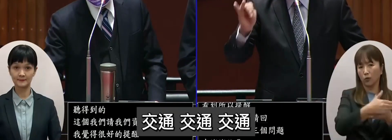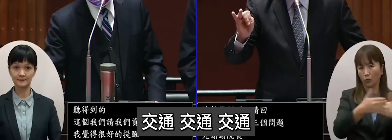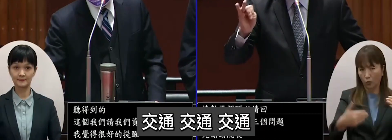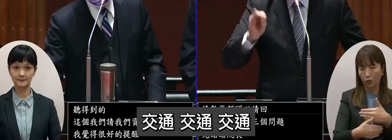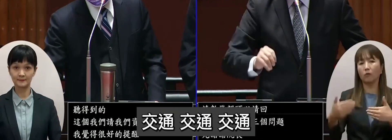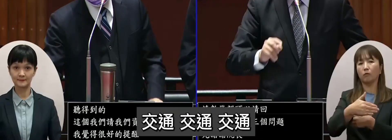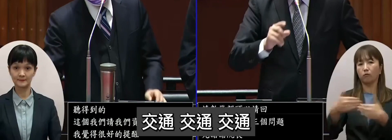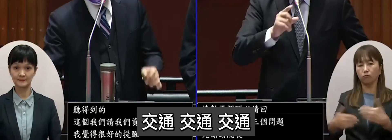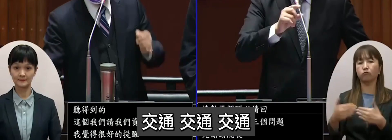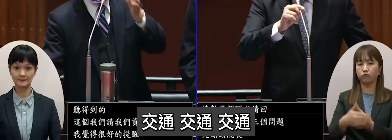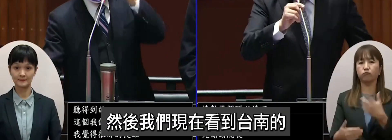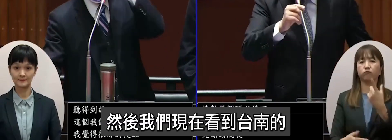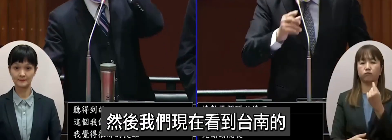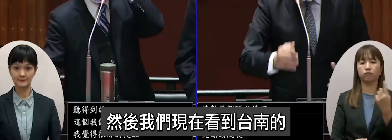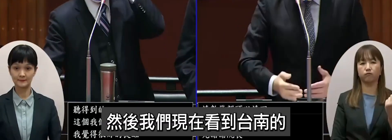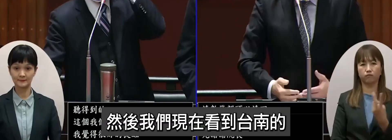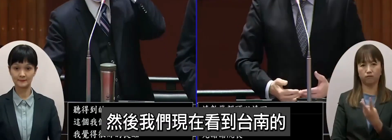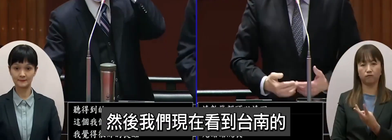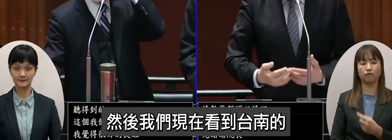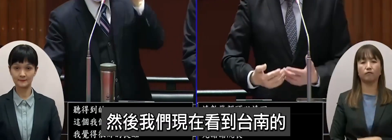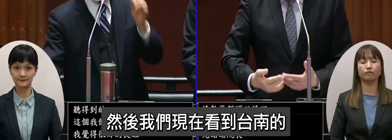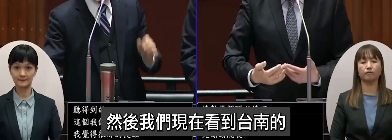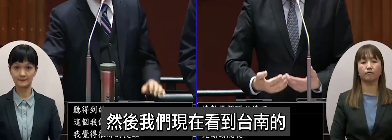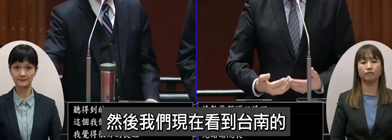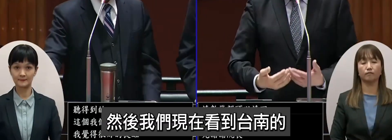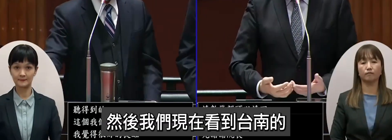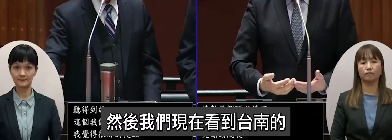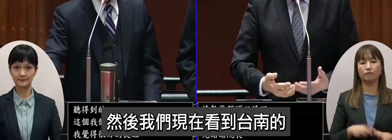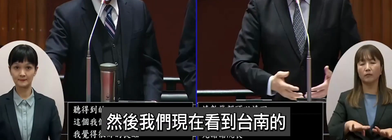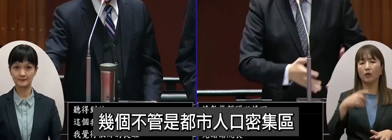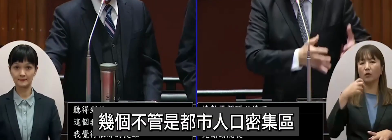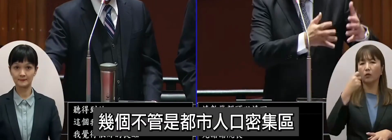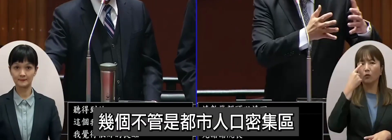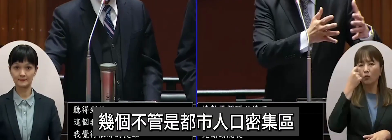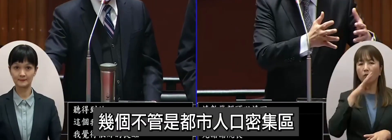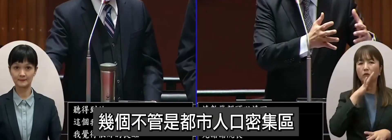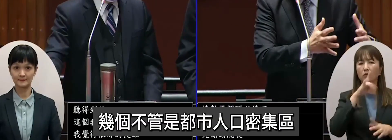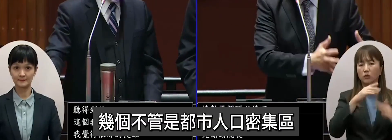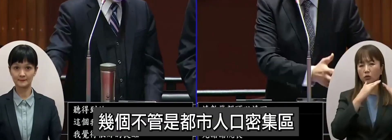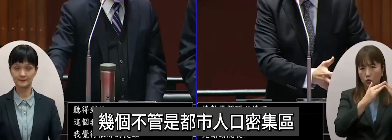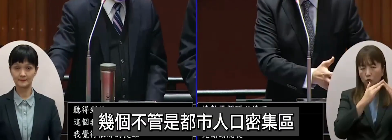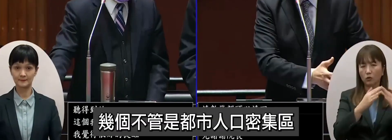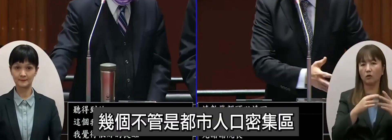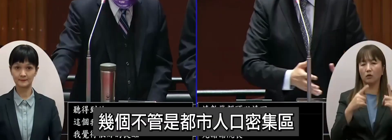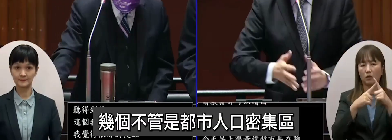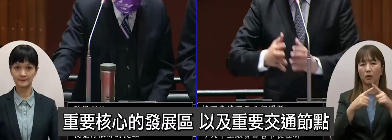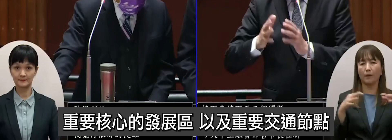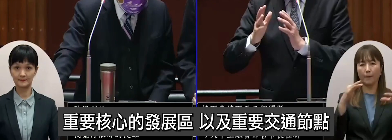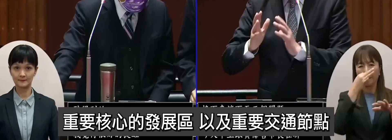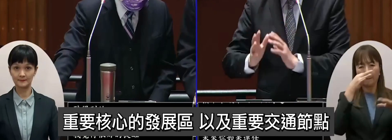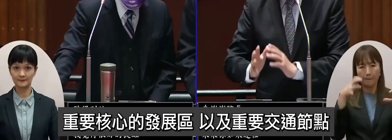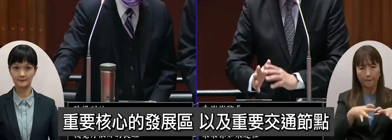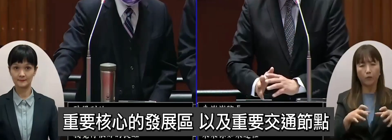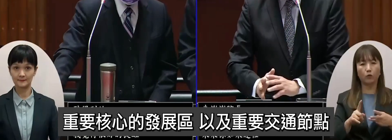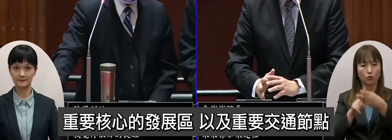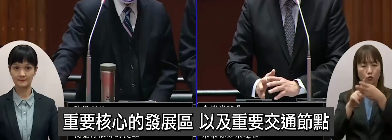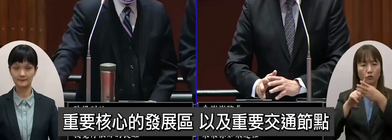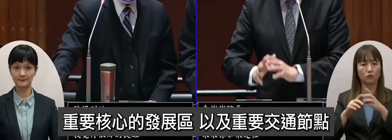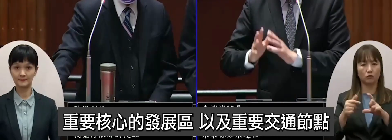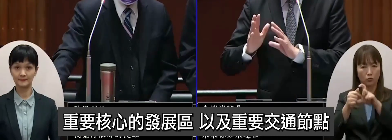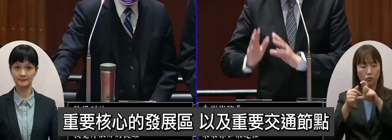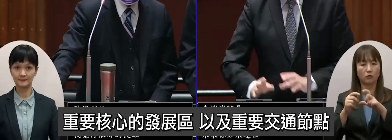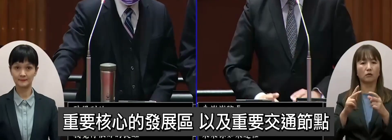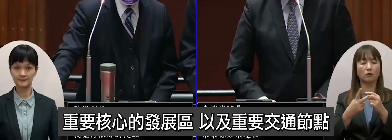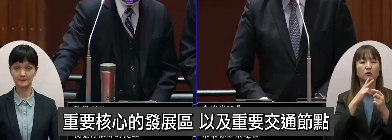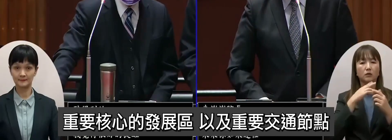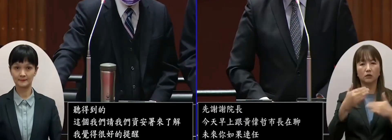交通、交通。然后我们现在看到台南的几个，不管是都市人口密集区、重要核心的发展区，以